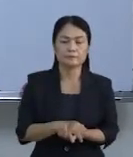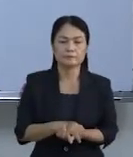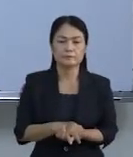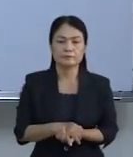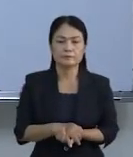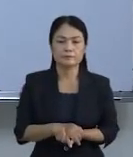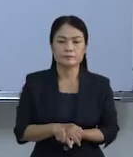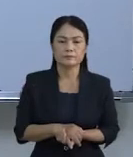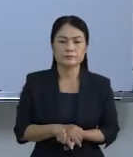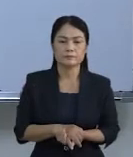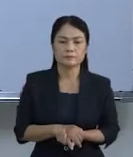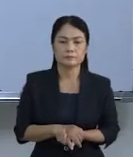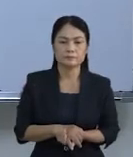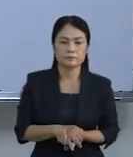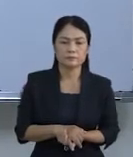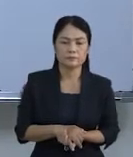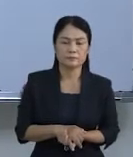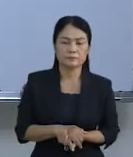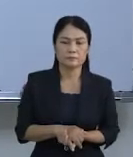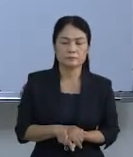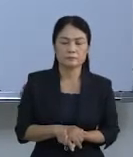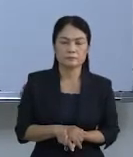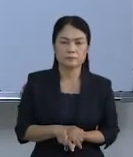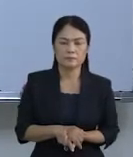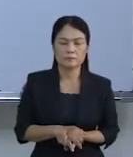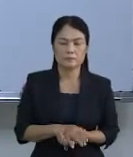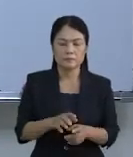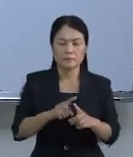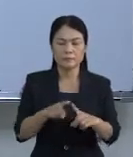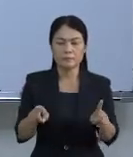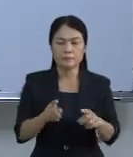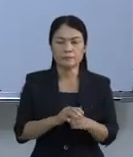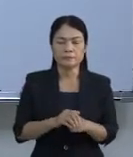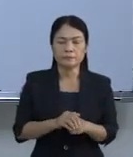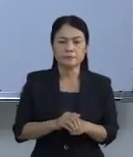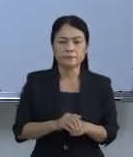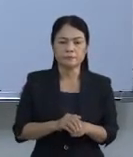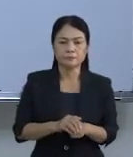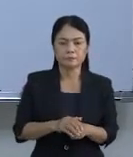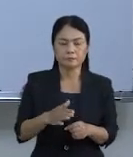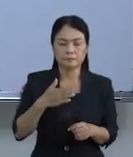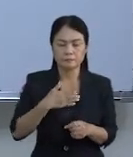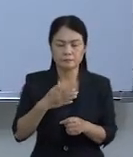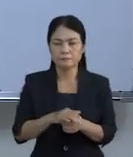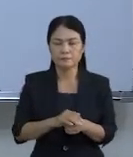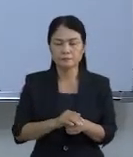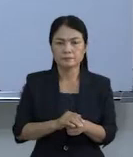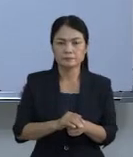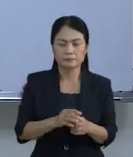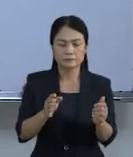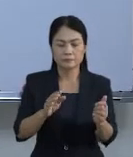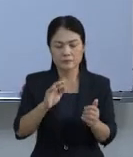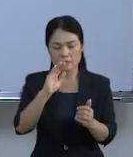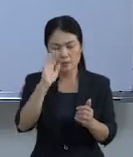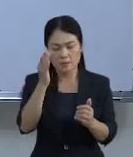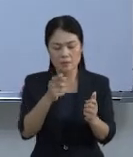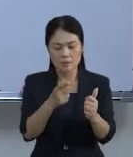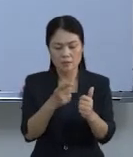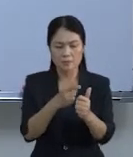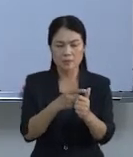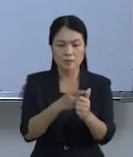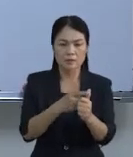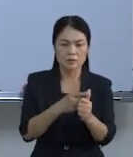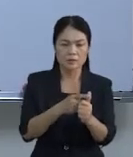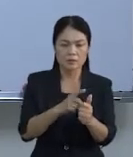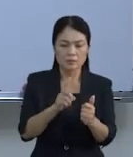lương và bỏ lương còn bên trái hai lục cụ rụp đàm nó ấy đồng toàn chẳng vì